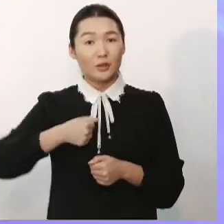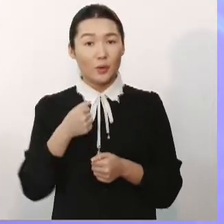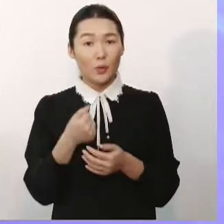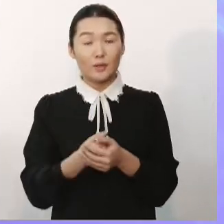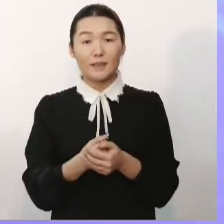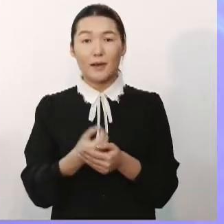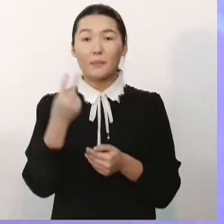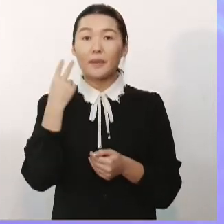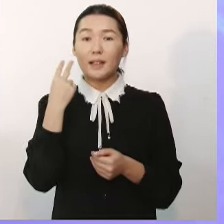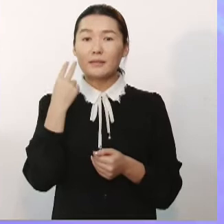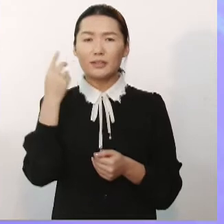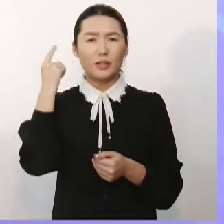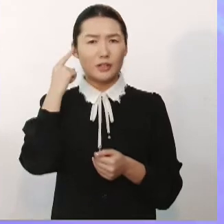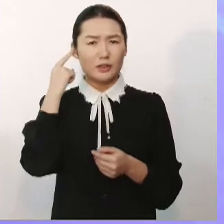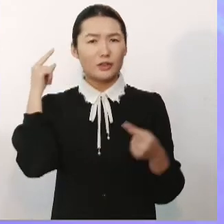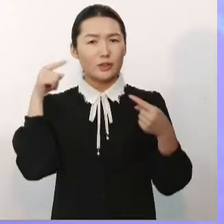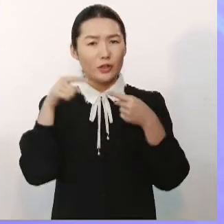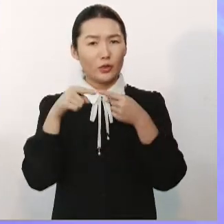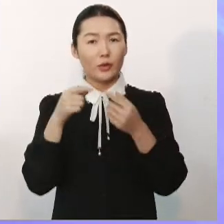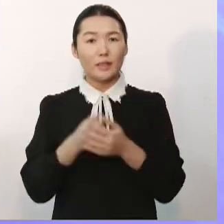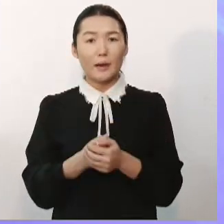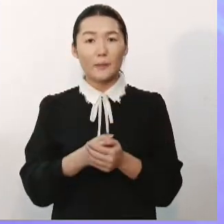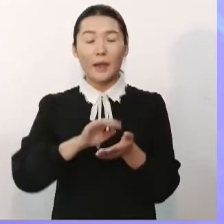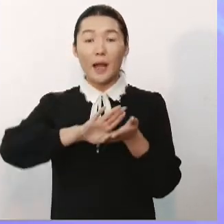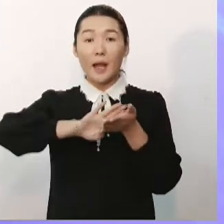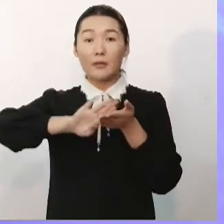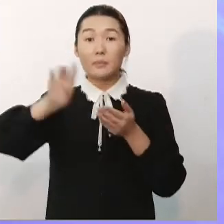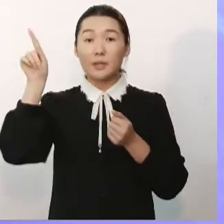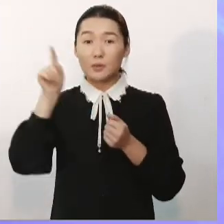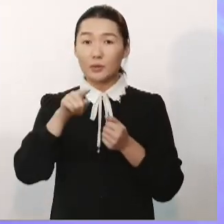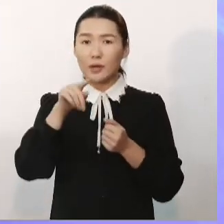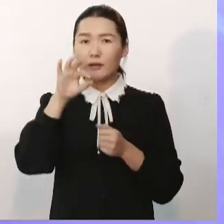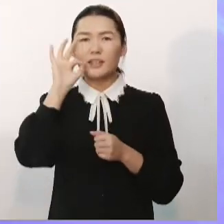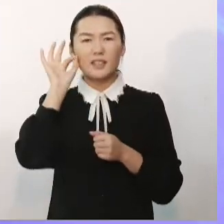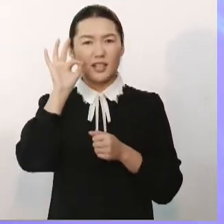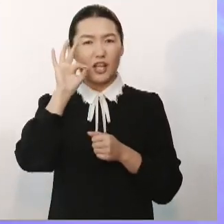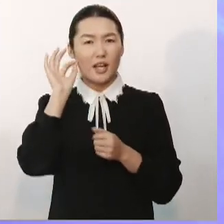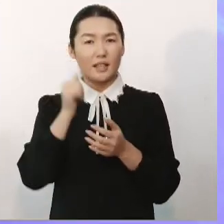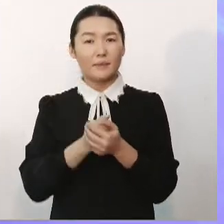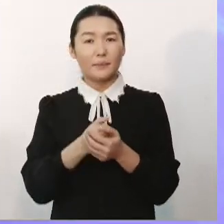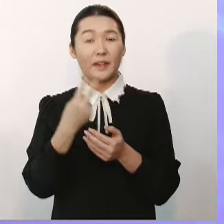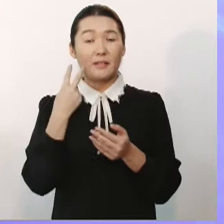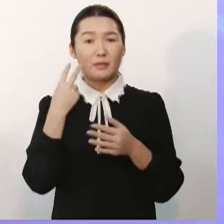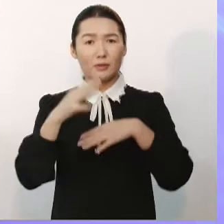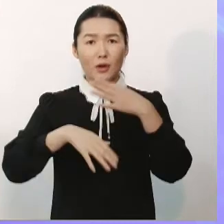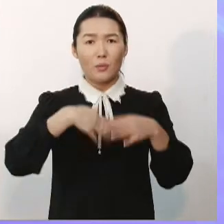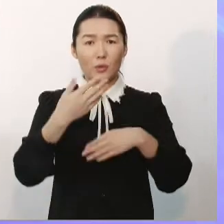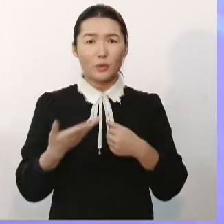они всегда слышатся четко. А вот безударные немного хитрят и всегда путают